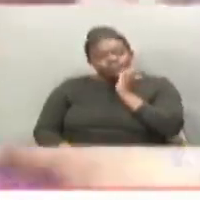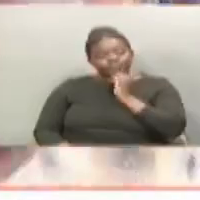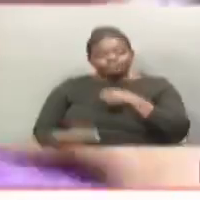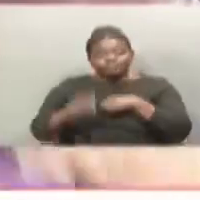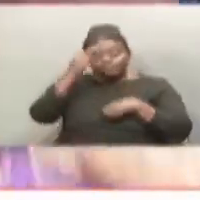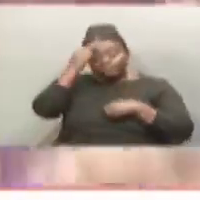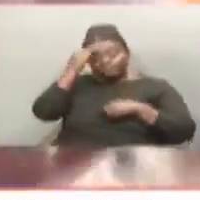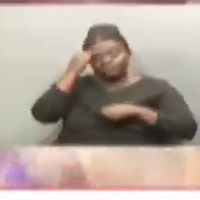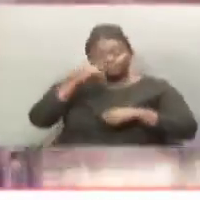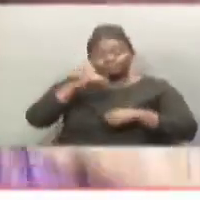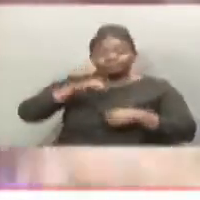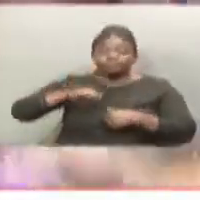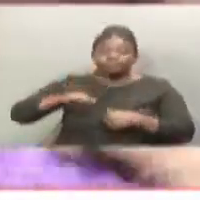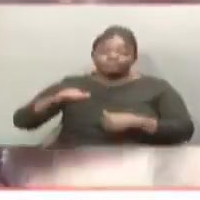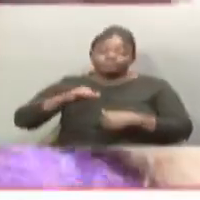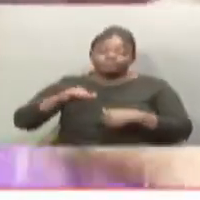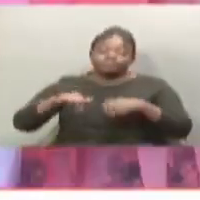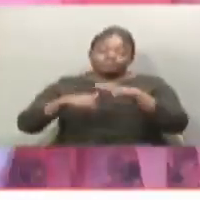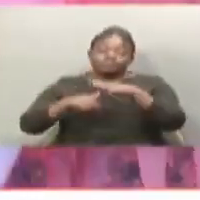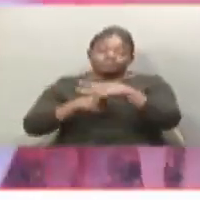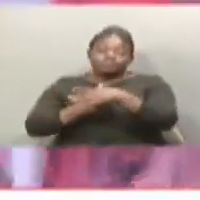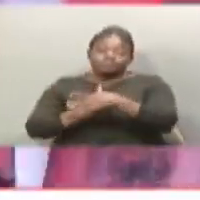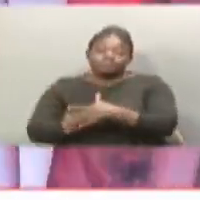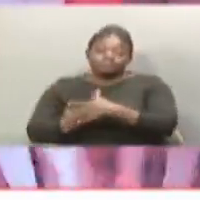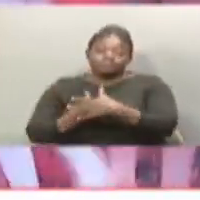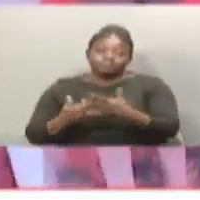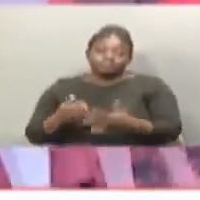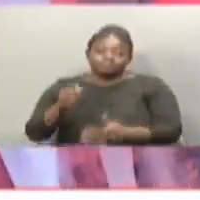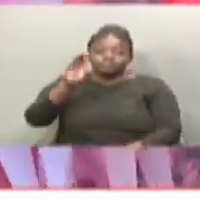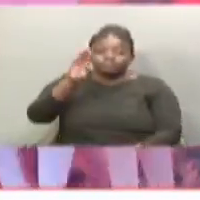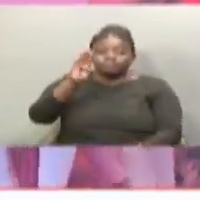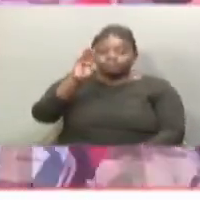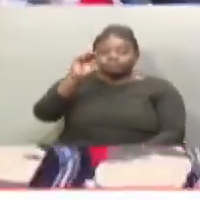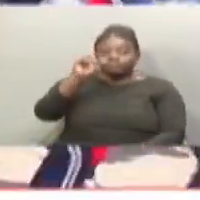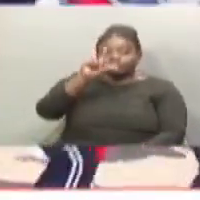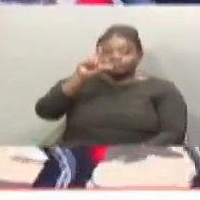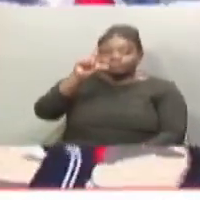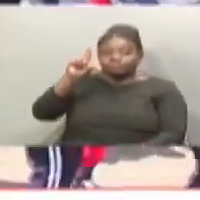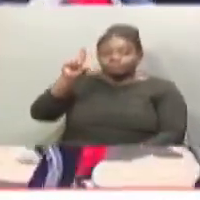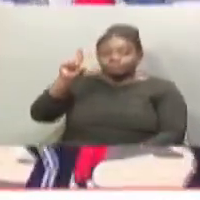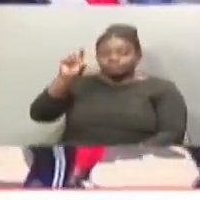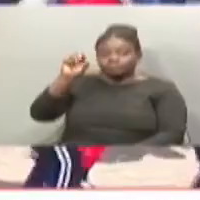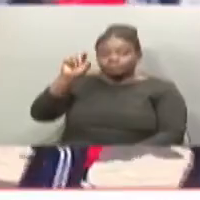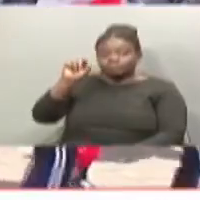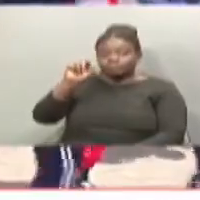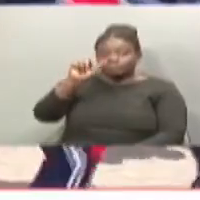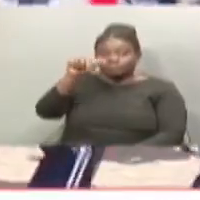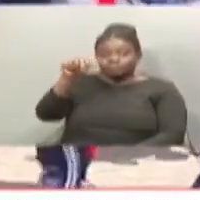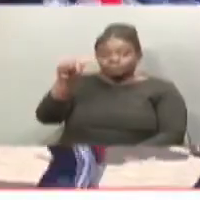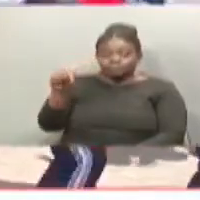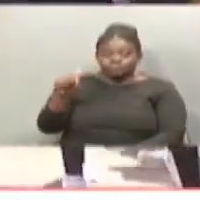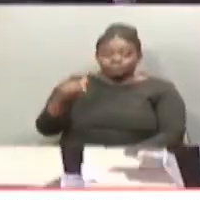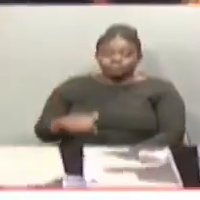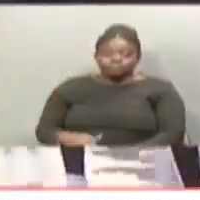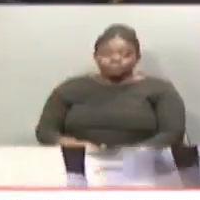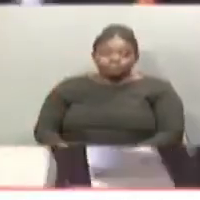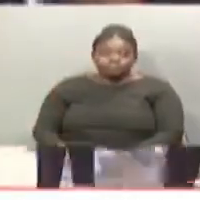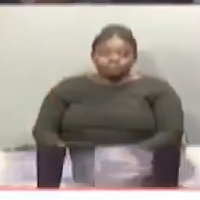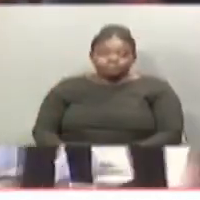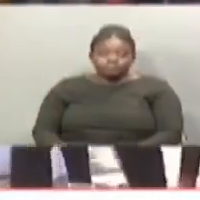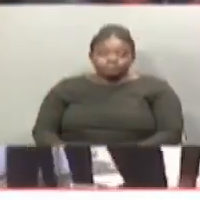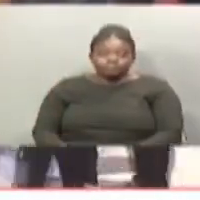Abayizi era bazinya amazina okuli ag'ekinnansi, bale, sausa n'amalala.